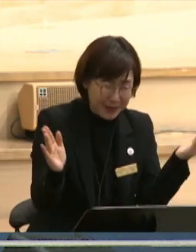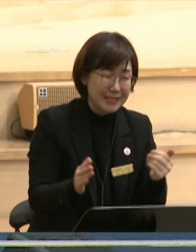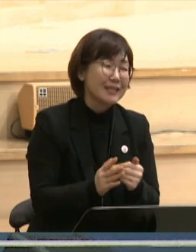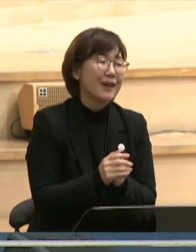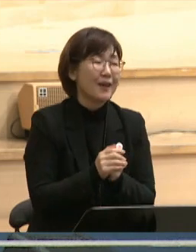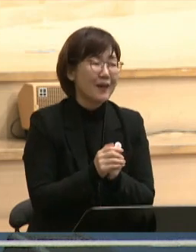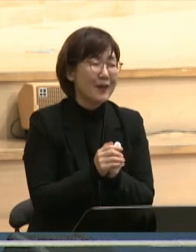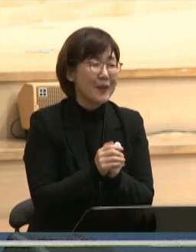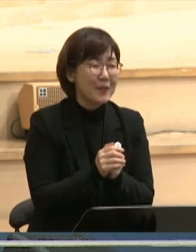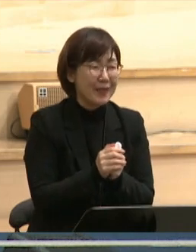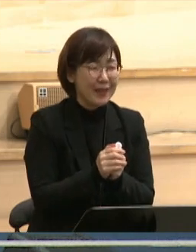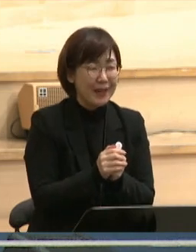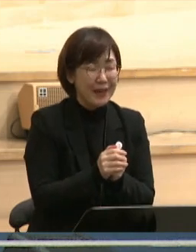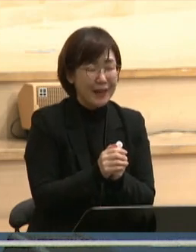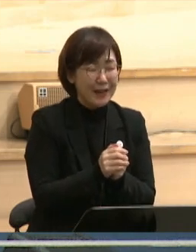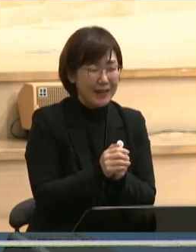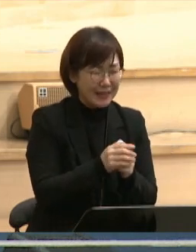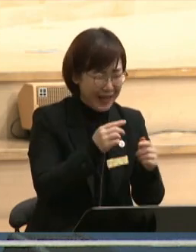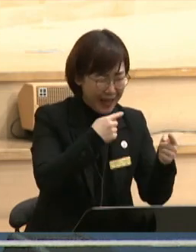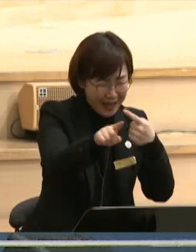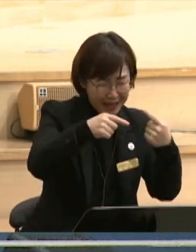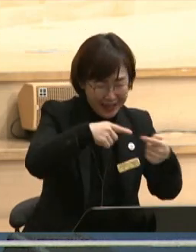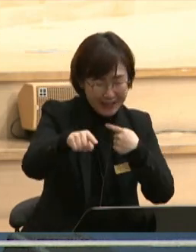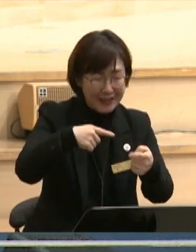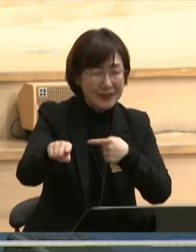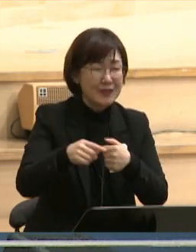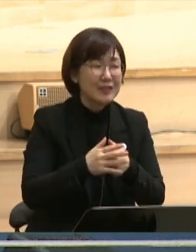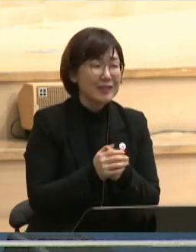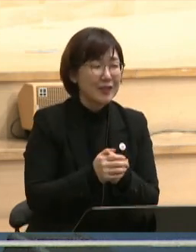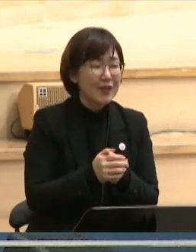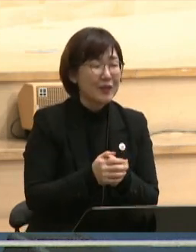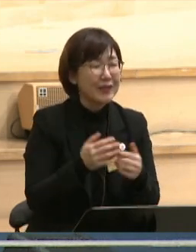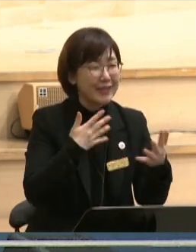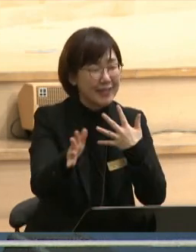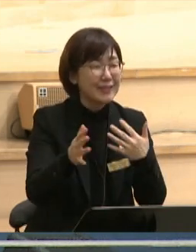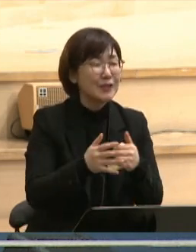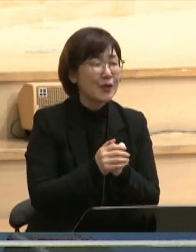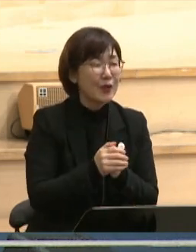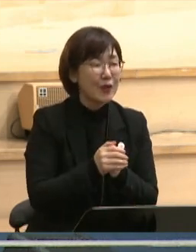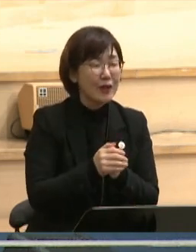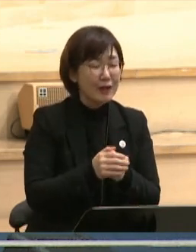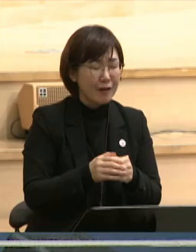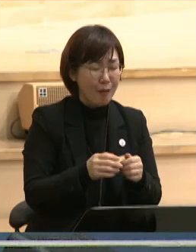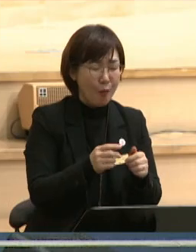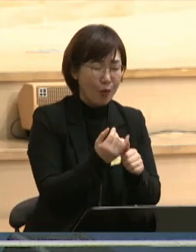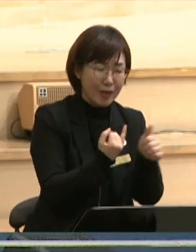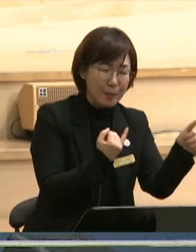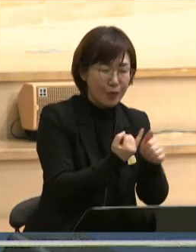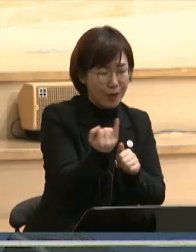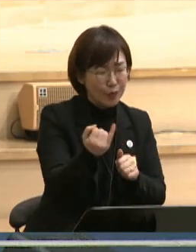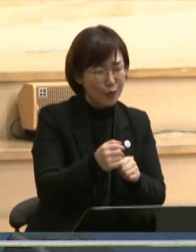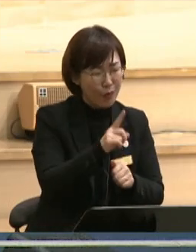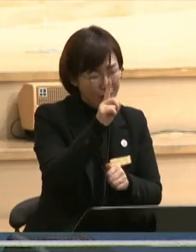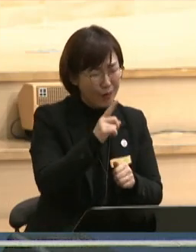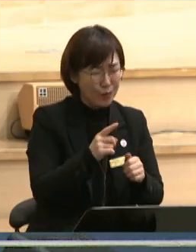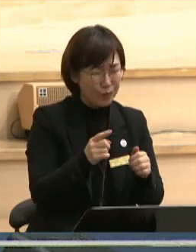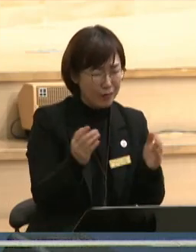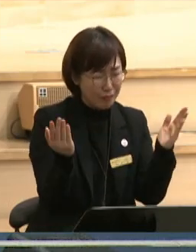하도 맞는게 없죠 여러분 그러면 남편과 아내도 이렇게 하나도 하나가 맞는게 없는데